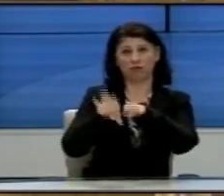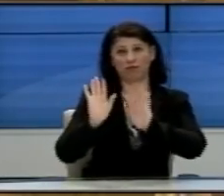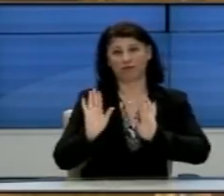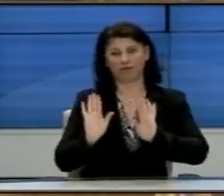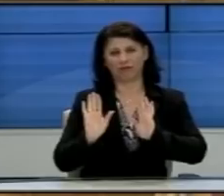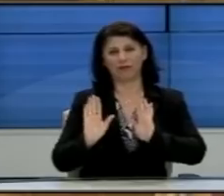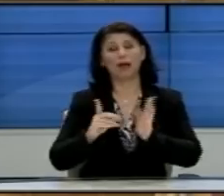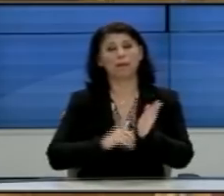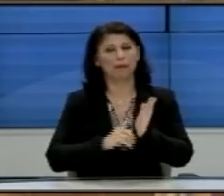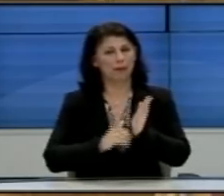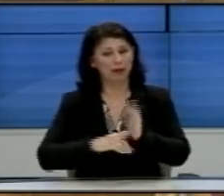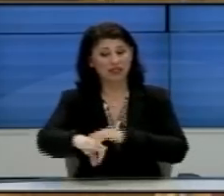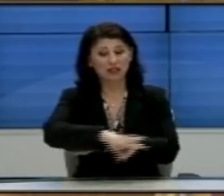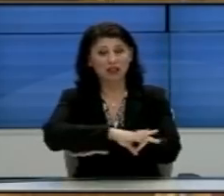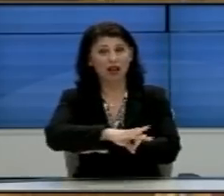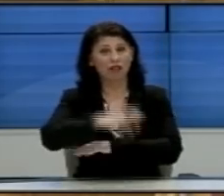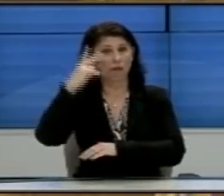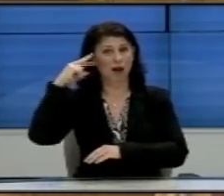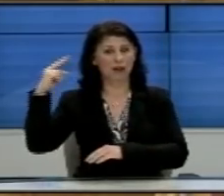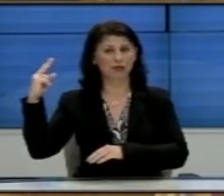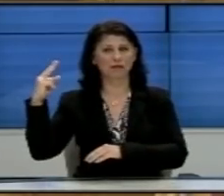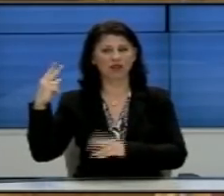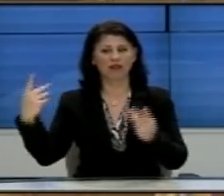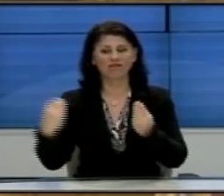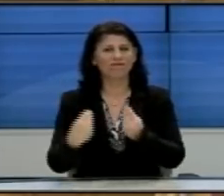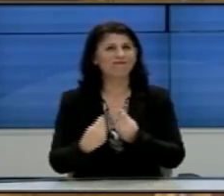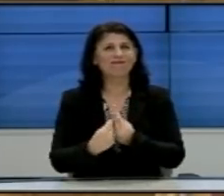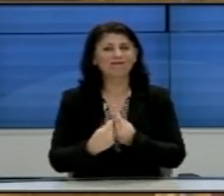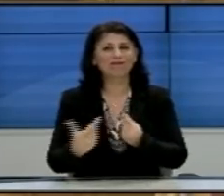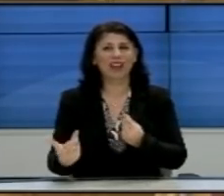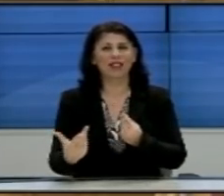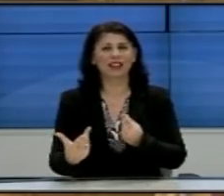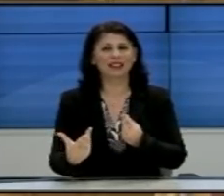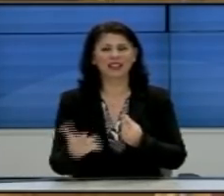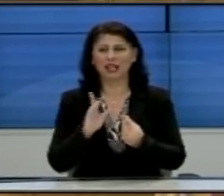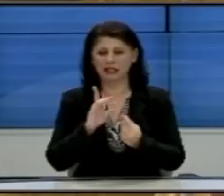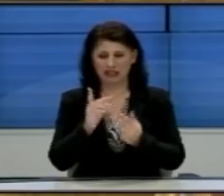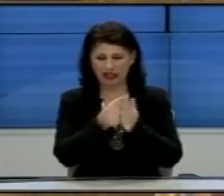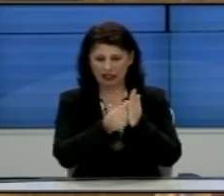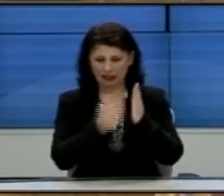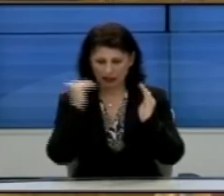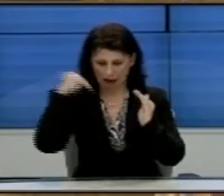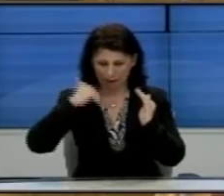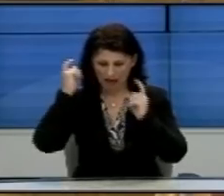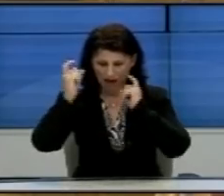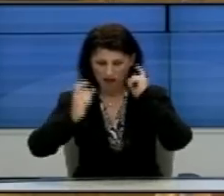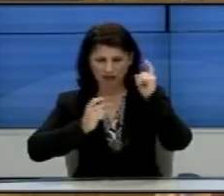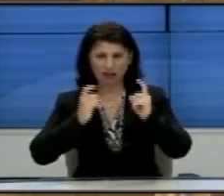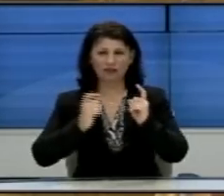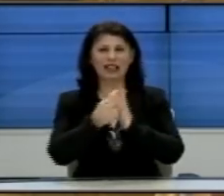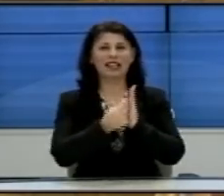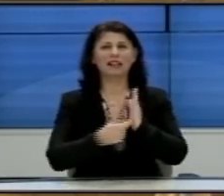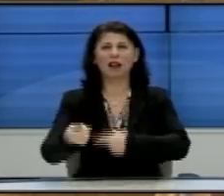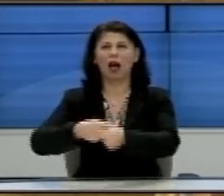σχεδιασμός του ακαδημαϊκού χάρτη δεν μπορεί να χωρέσει στο στενό κορσέ των κριτηρίων της αγοράς, αλλά πρέπει